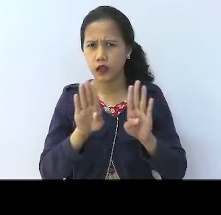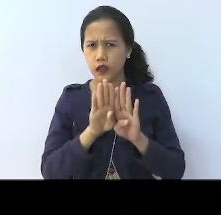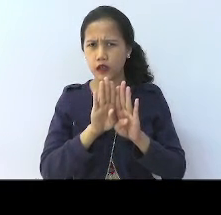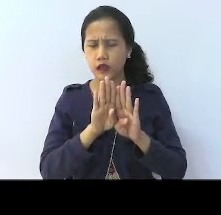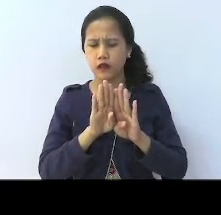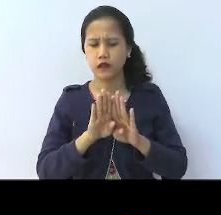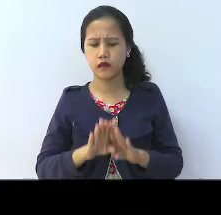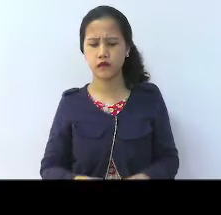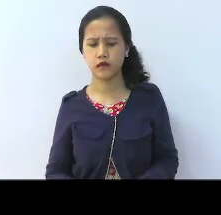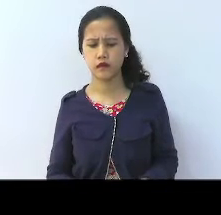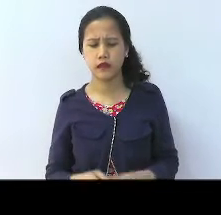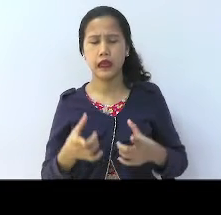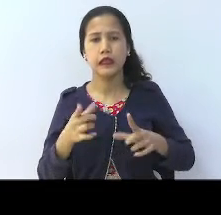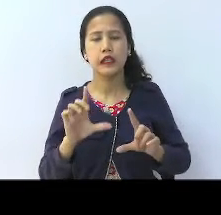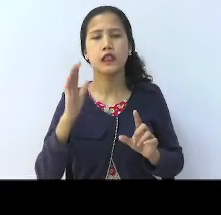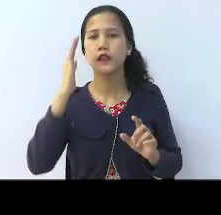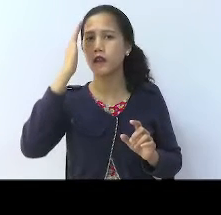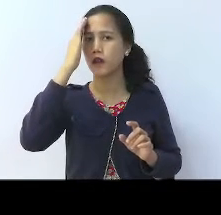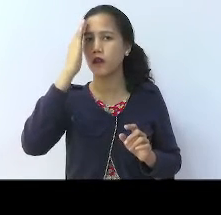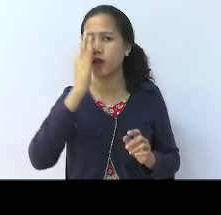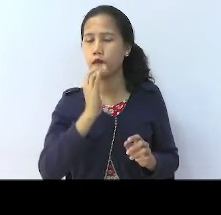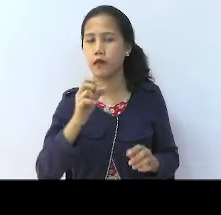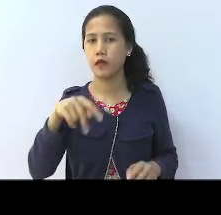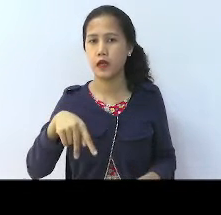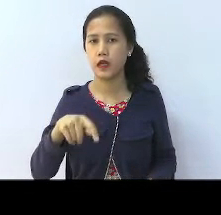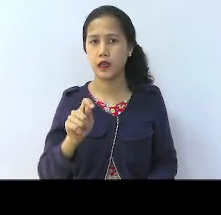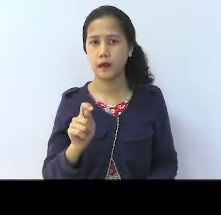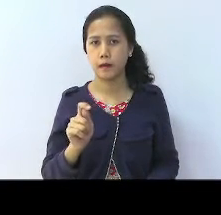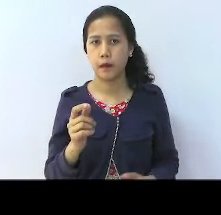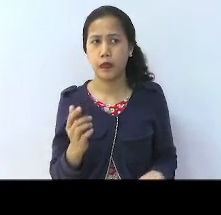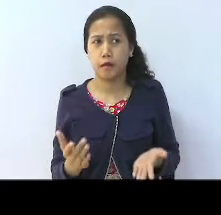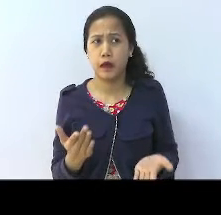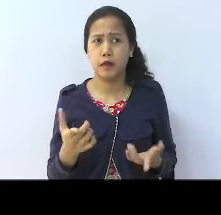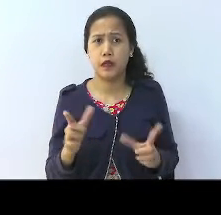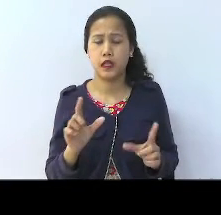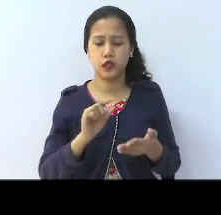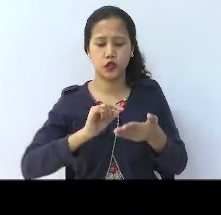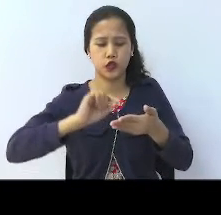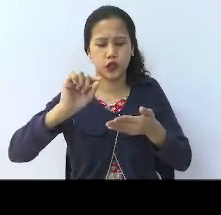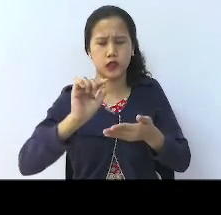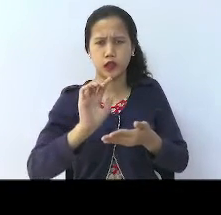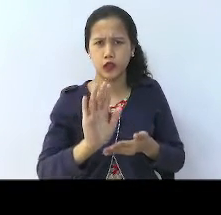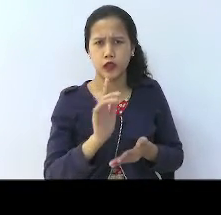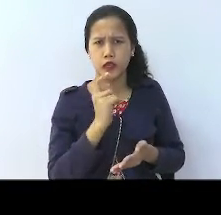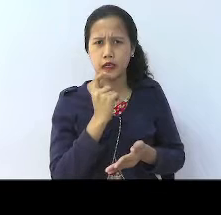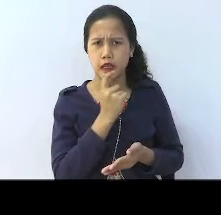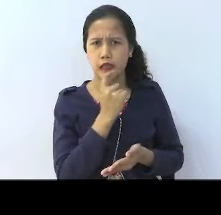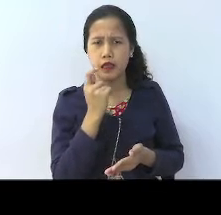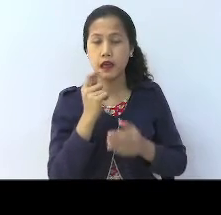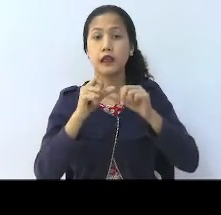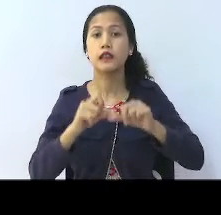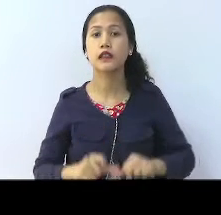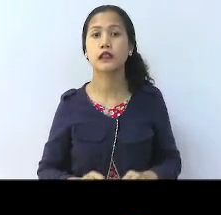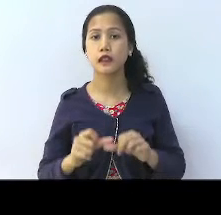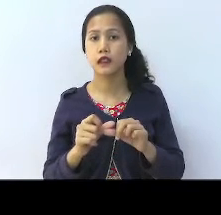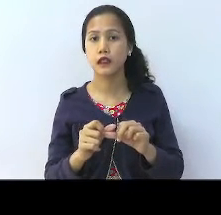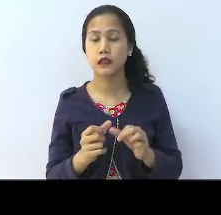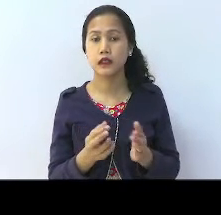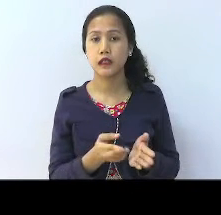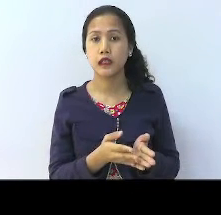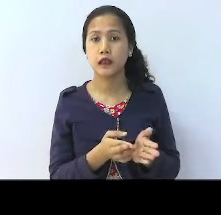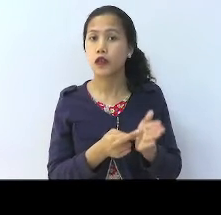mo maibuka. Yan, di mo maisara ng maayos. Tumatabing yung mukha mo. Yan, bago mo maisara o bago mo maibuka ng